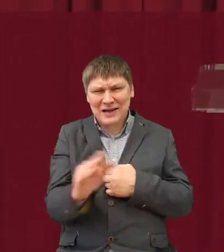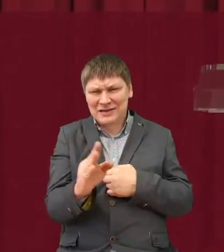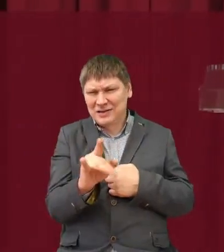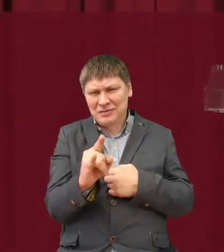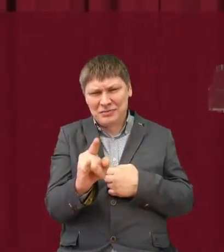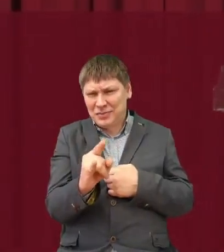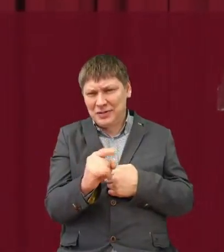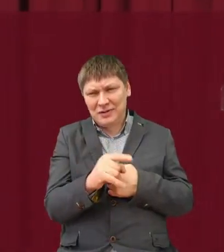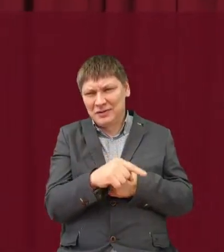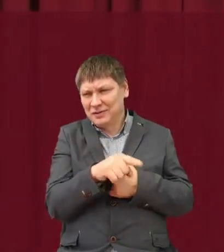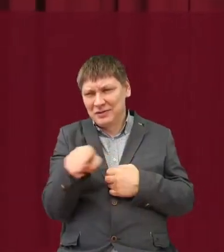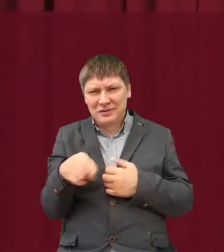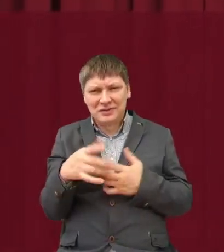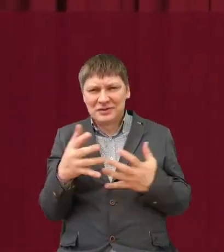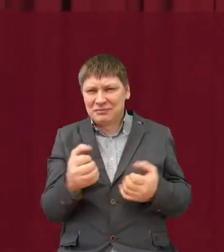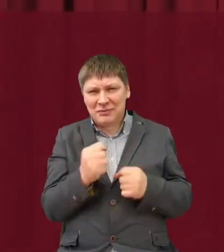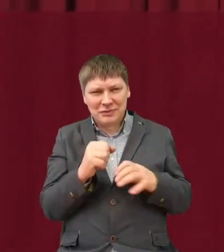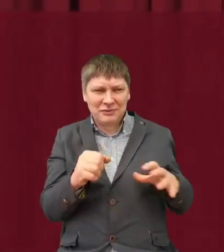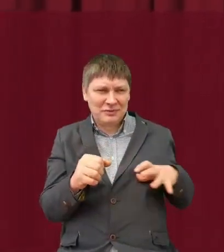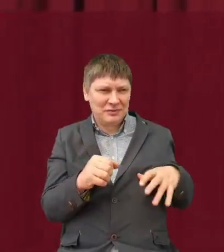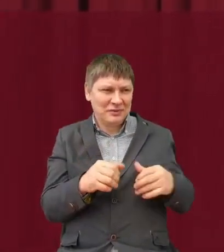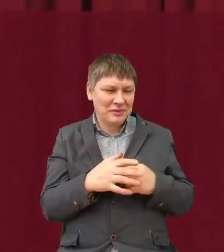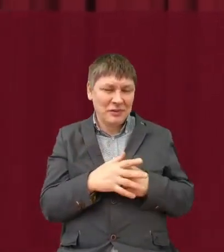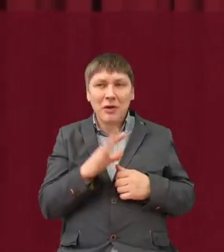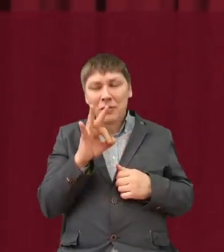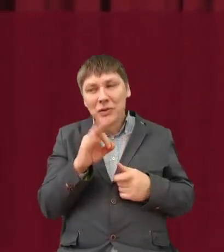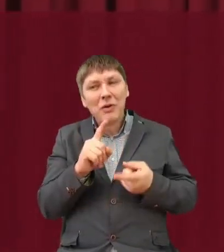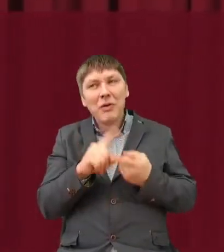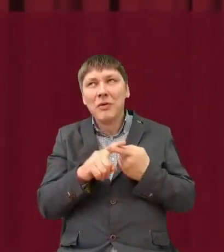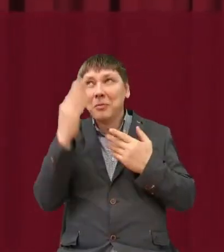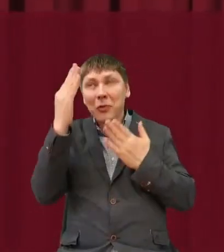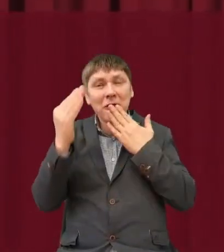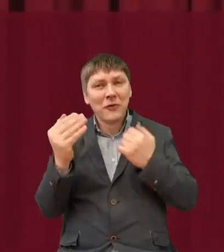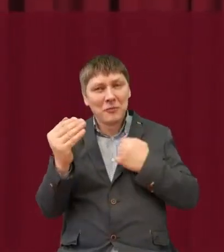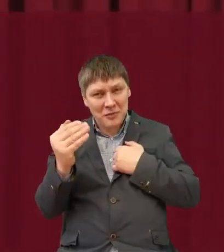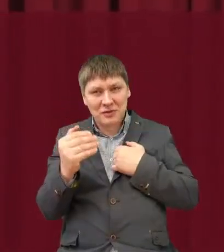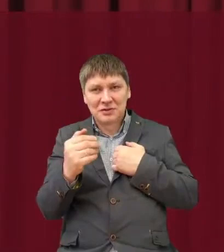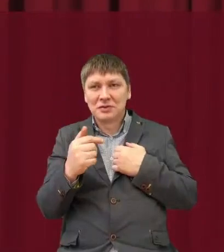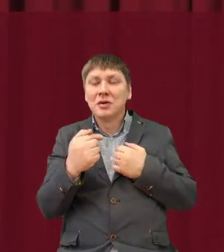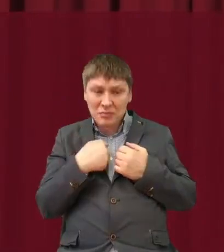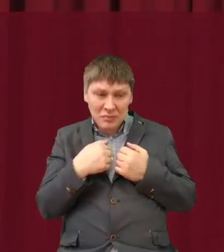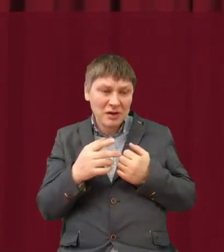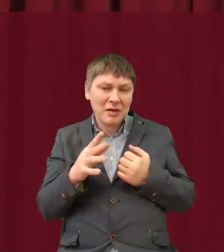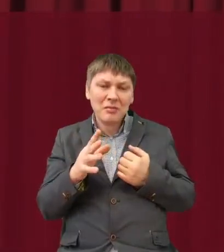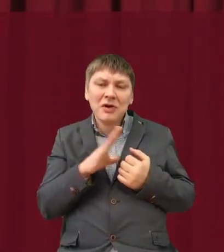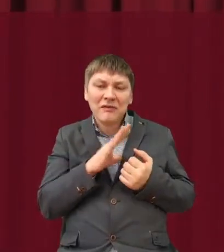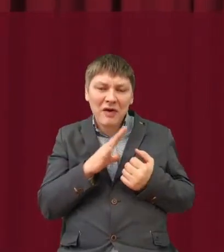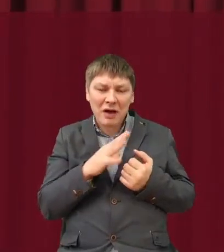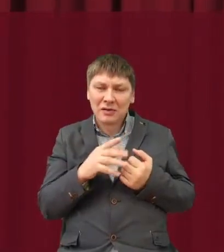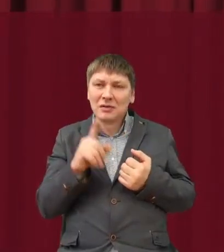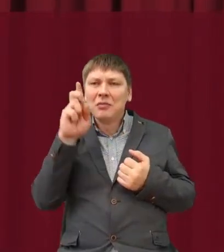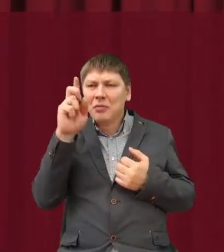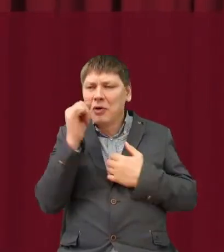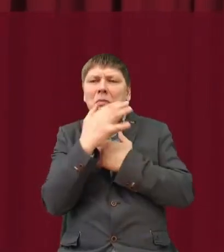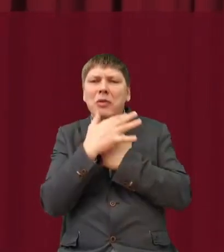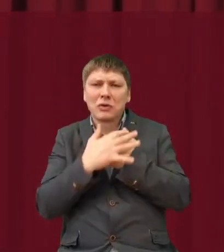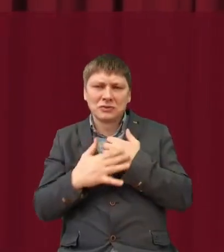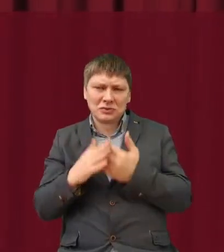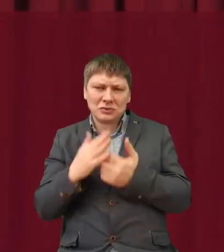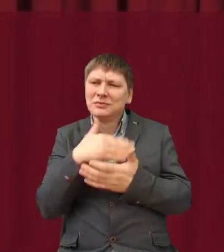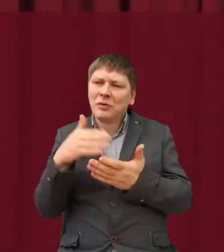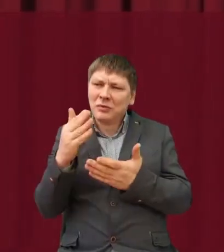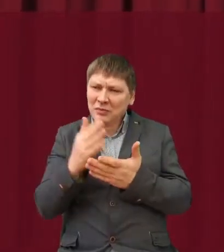ни один из нас не был бы спасен но по милости Божией мы не сеем мы не жмем последствий некоторых своих